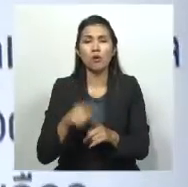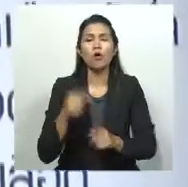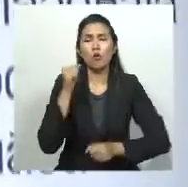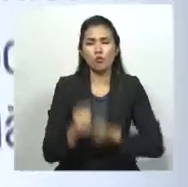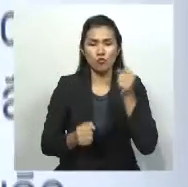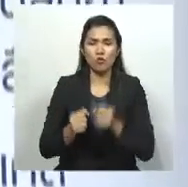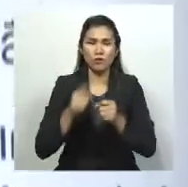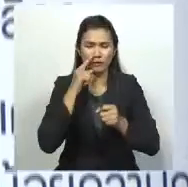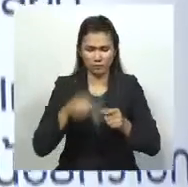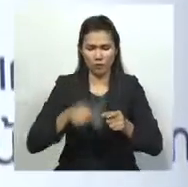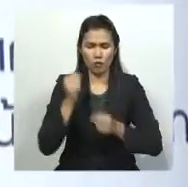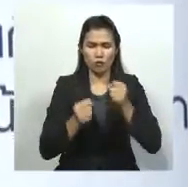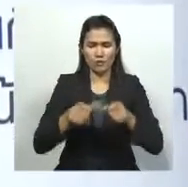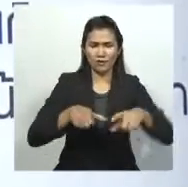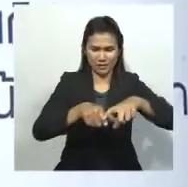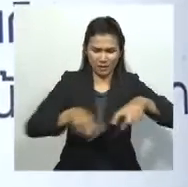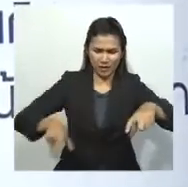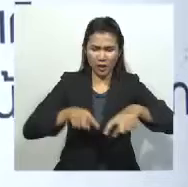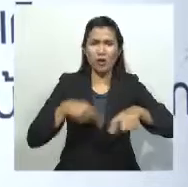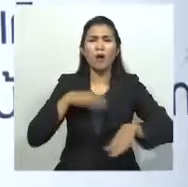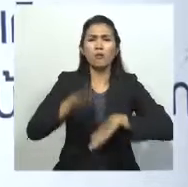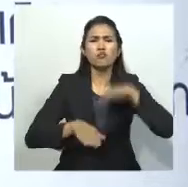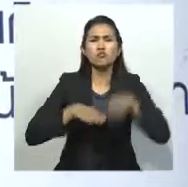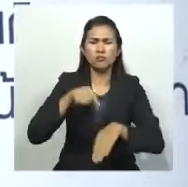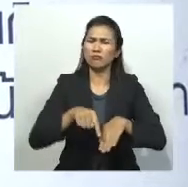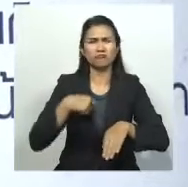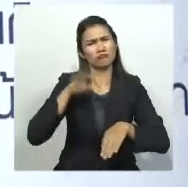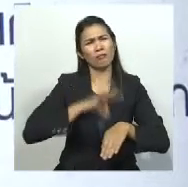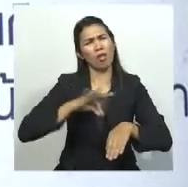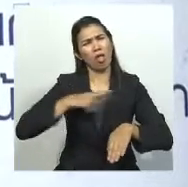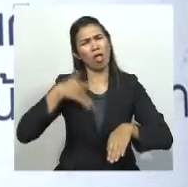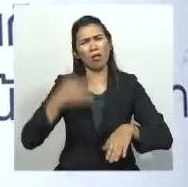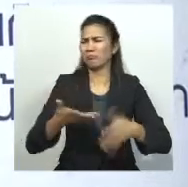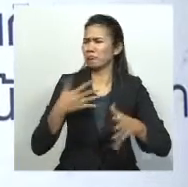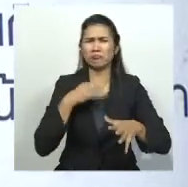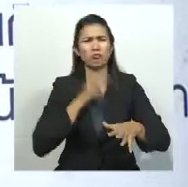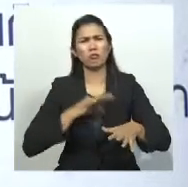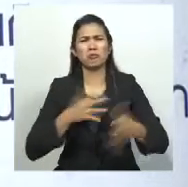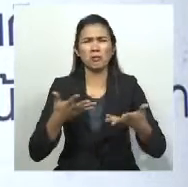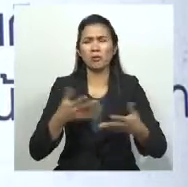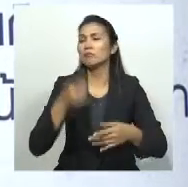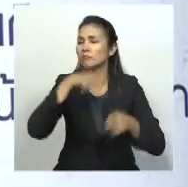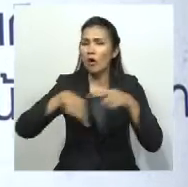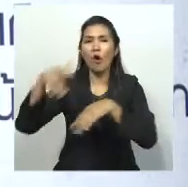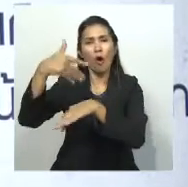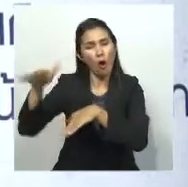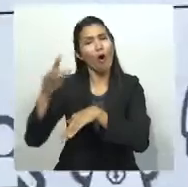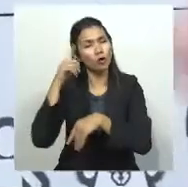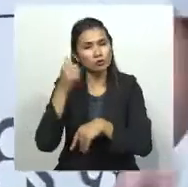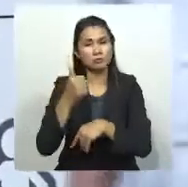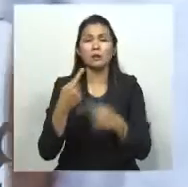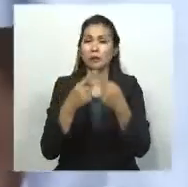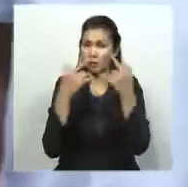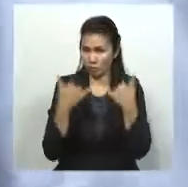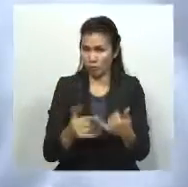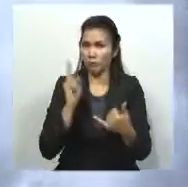งอ่ะวิ่งในลู่มันไม่ค่อยได้อารมณ์มันต้องไปวิ่งกลางแจ้งมันจะทำให้เรารู้สึกเหมือนได้เผาผลาญได้อะไรกันมากขึ้นแต่ว่าตอนนี้ต้องปรับเปลี่ยนพฤติกร